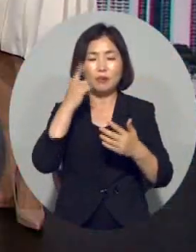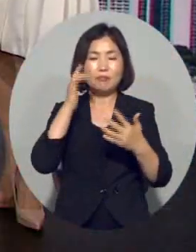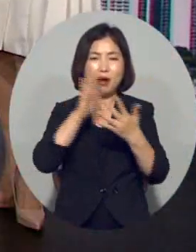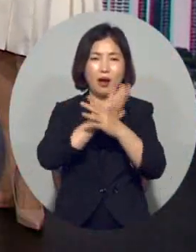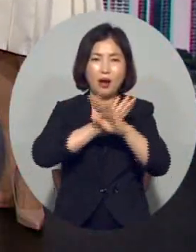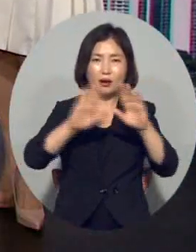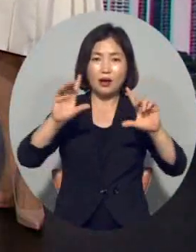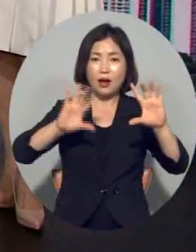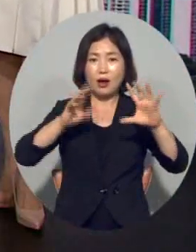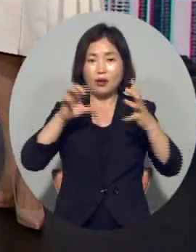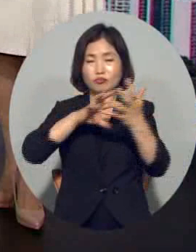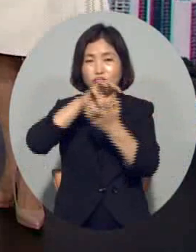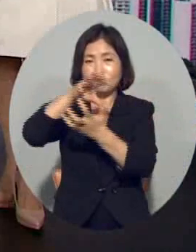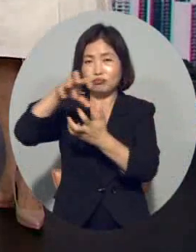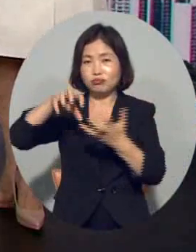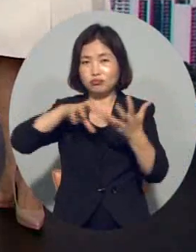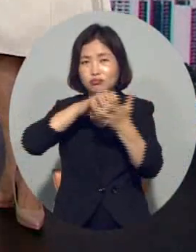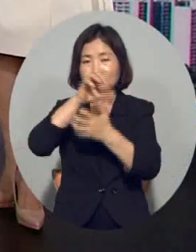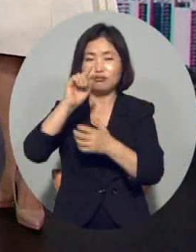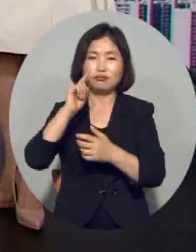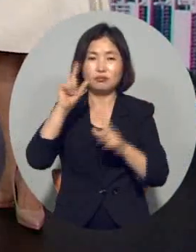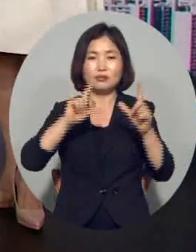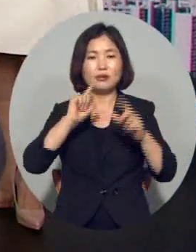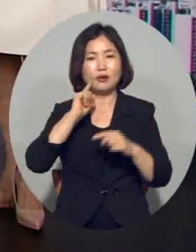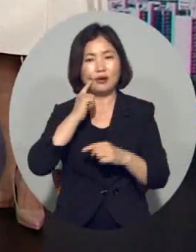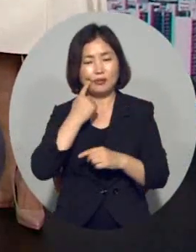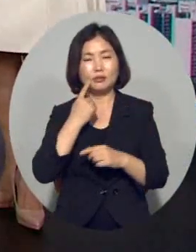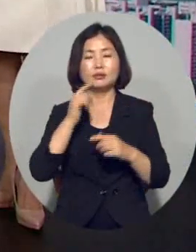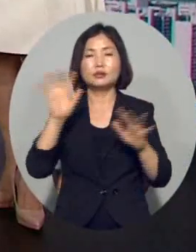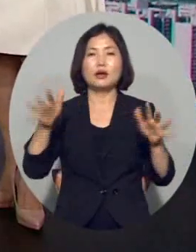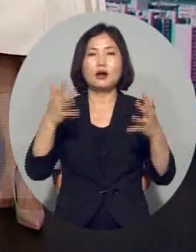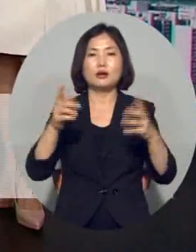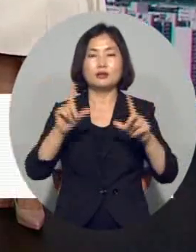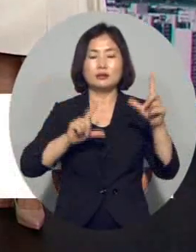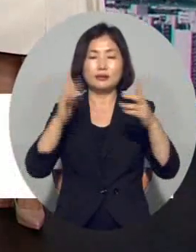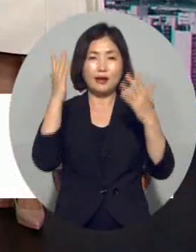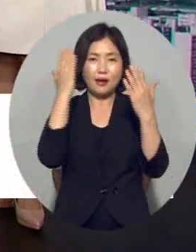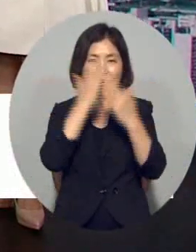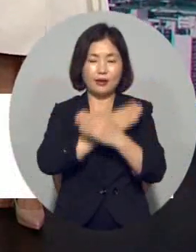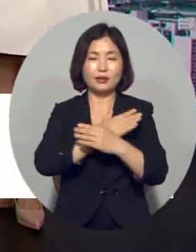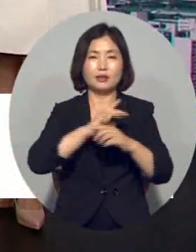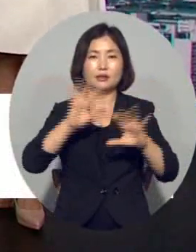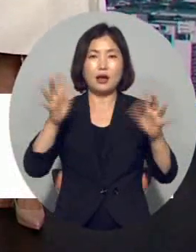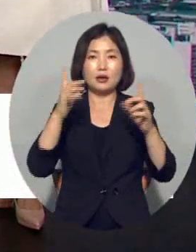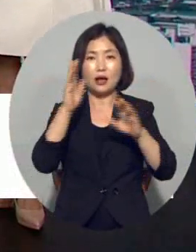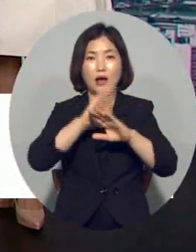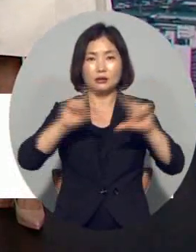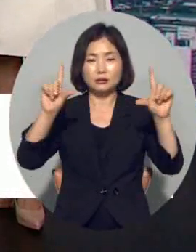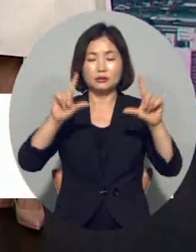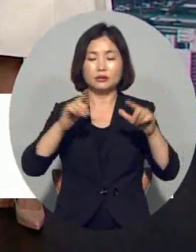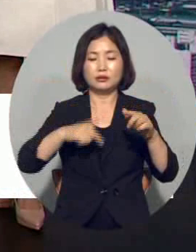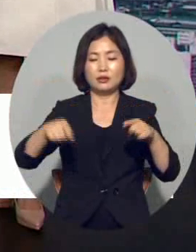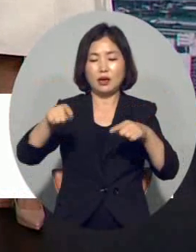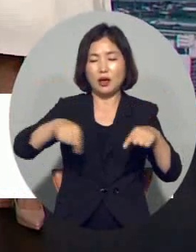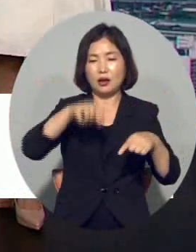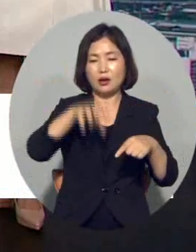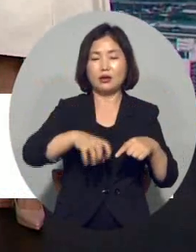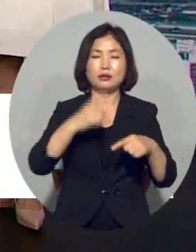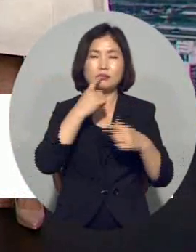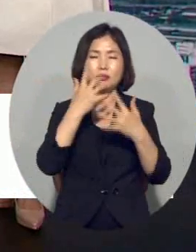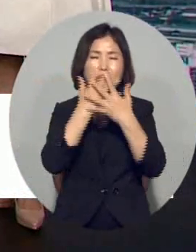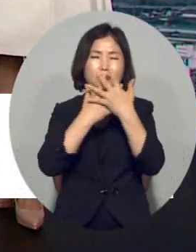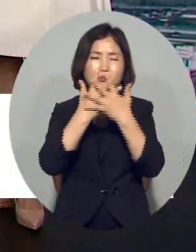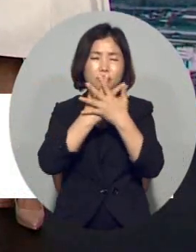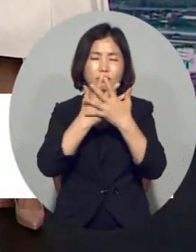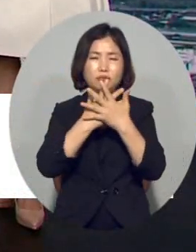파란 하늘과 뭉게구름이 정말 아름답죠 가을에는 이렇게 청명한 가을하늘과 함께 내륙 지역에는 아치 멍게를 자주